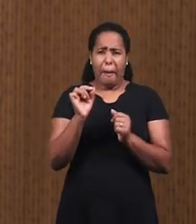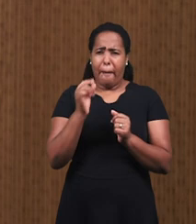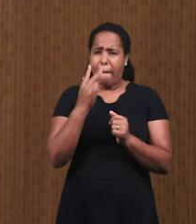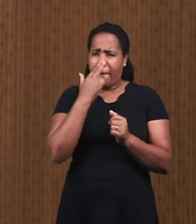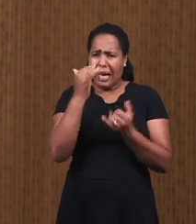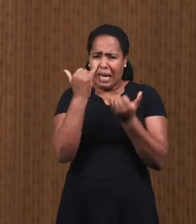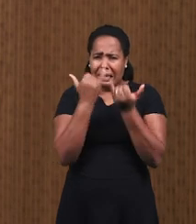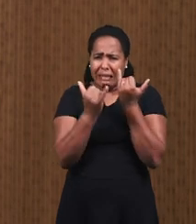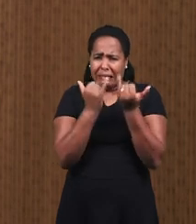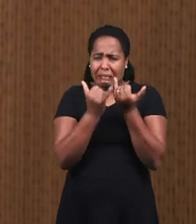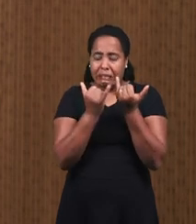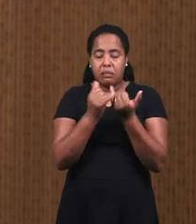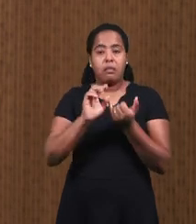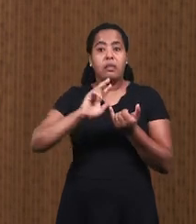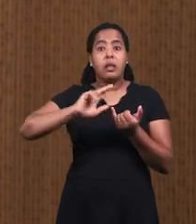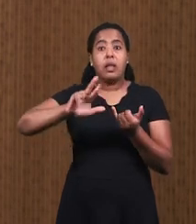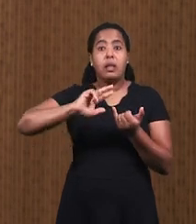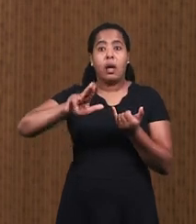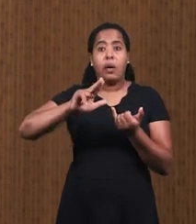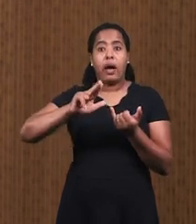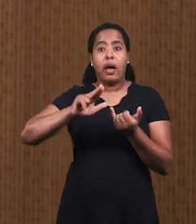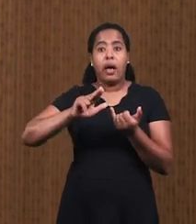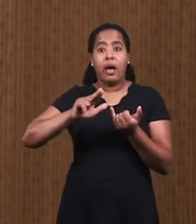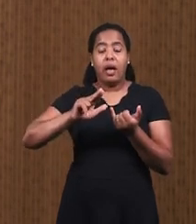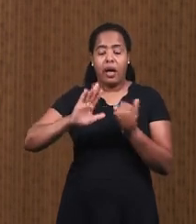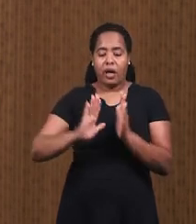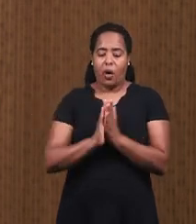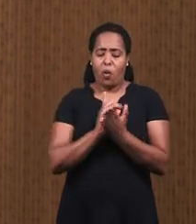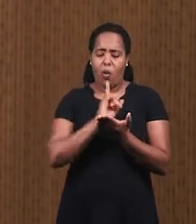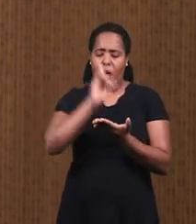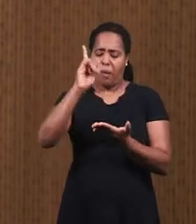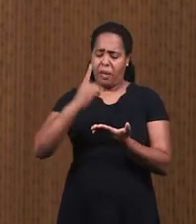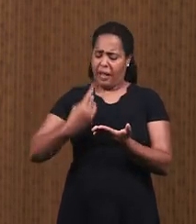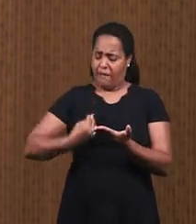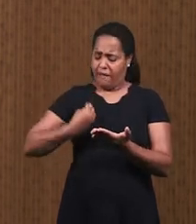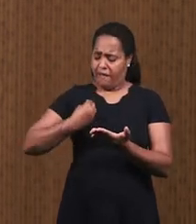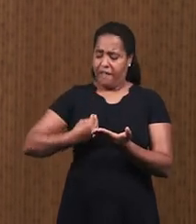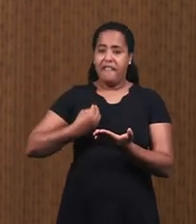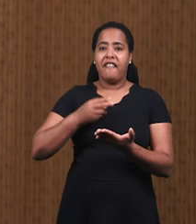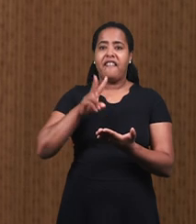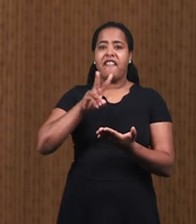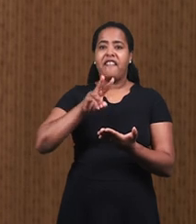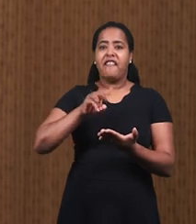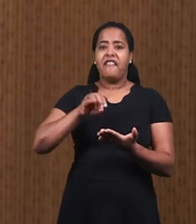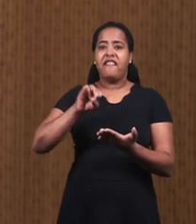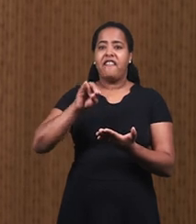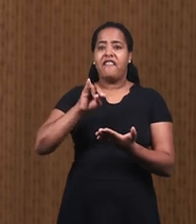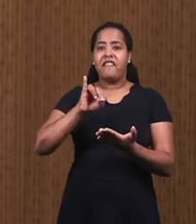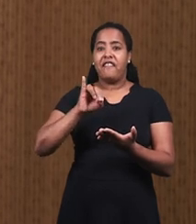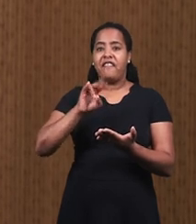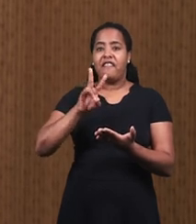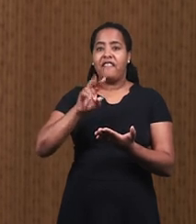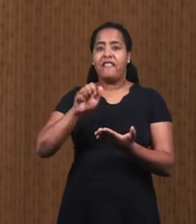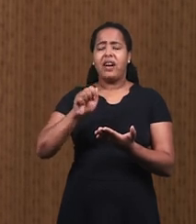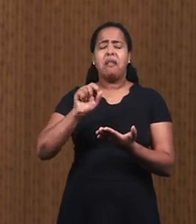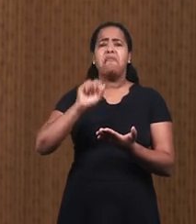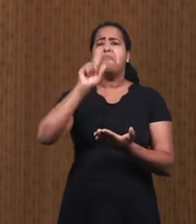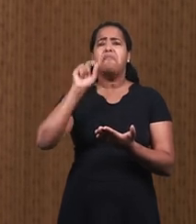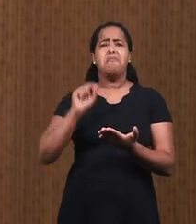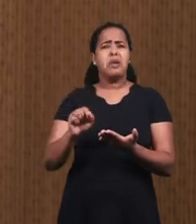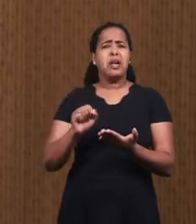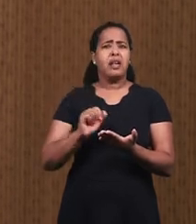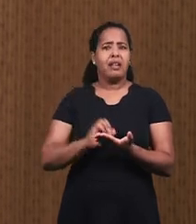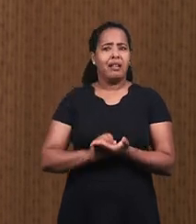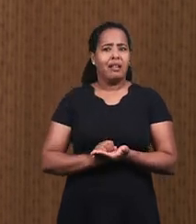très intéressante qui paraît être la même chose, mais ce n'est pas la même chose. C'est la parole vivante. C'est quoi la parole vivante? La